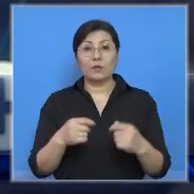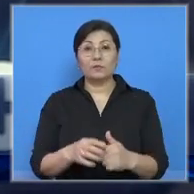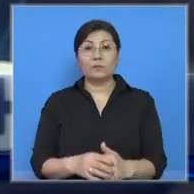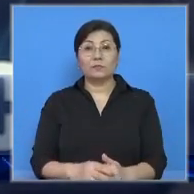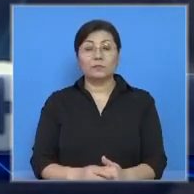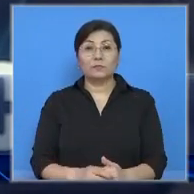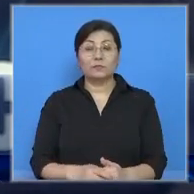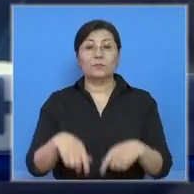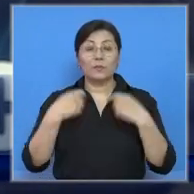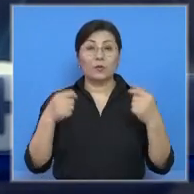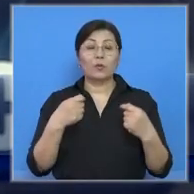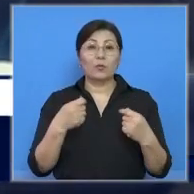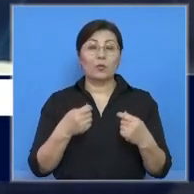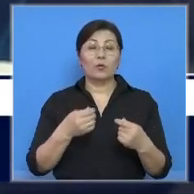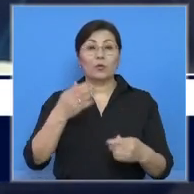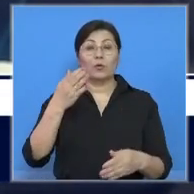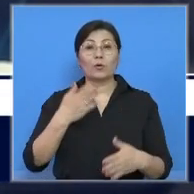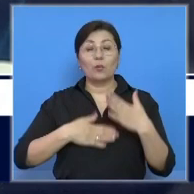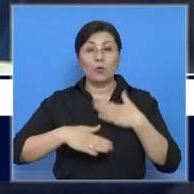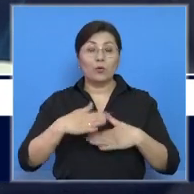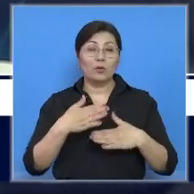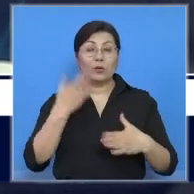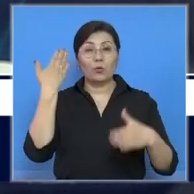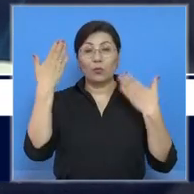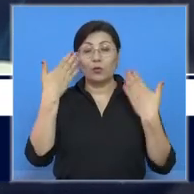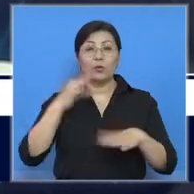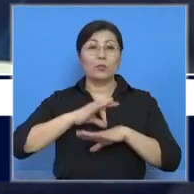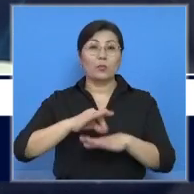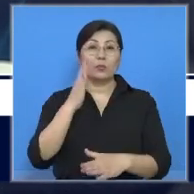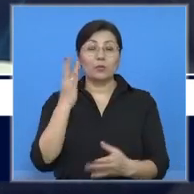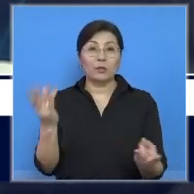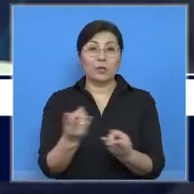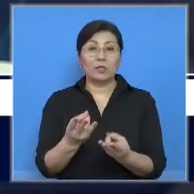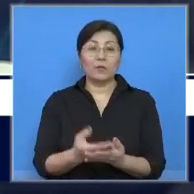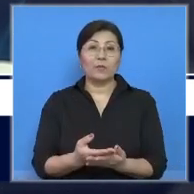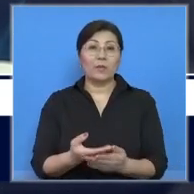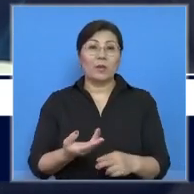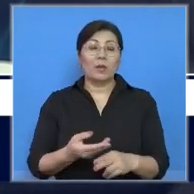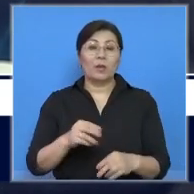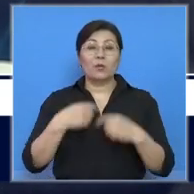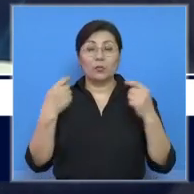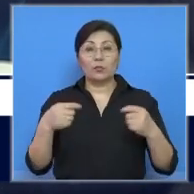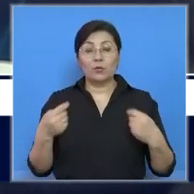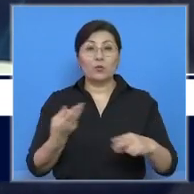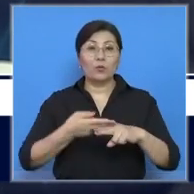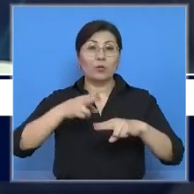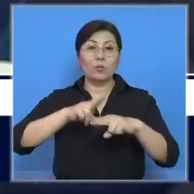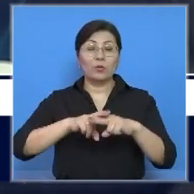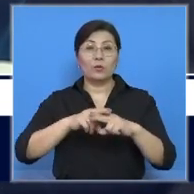айтамыз. Той көңілді өту керек деп. Әрине ол той дегеніміз жаңағы пайғамбарымыз әлейхиссалам өзі айтады.